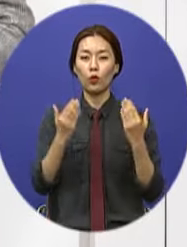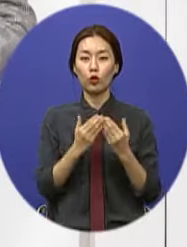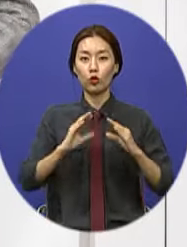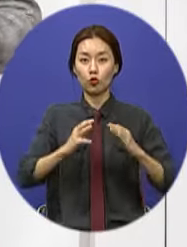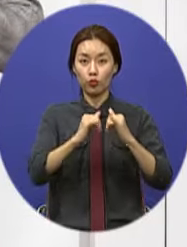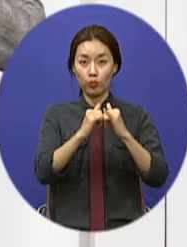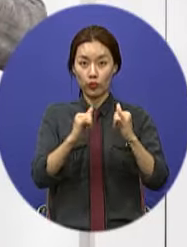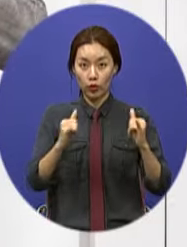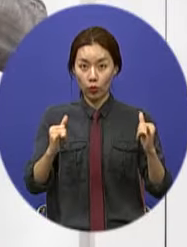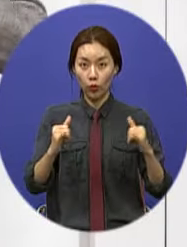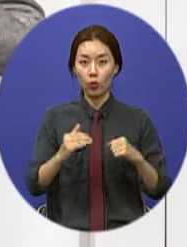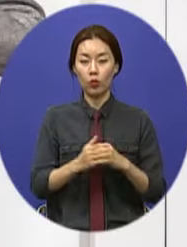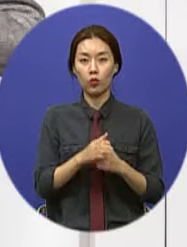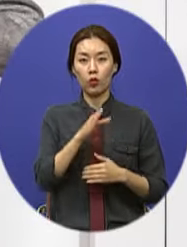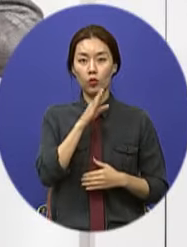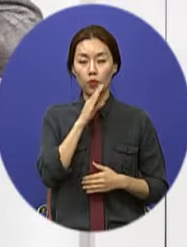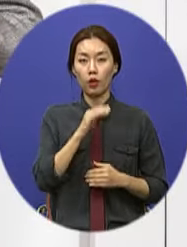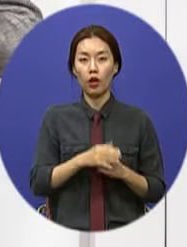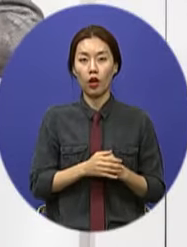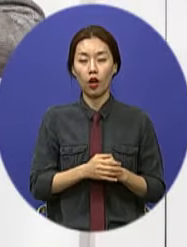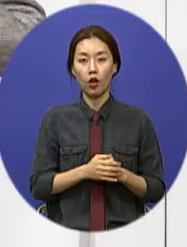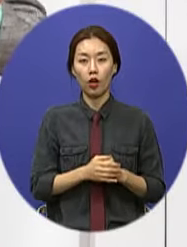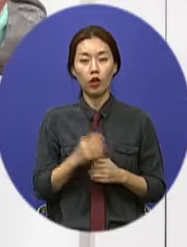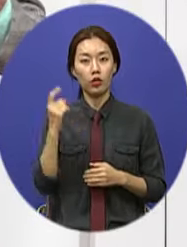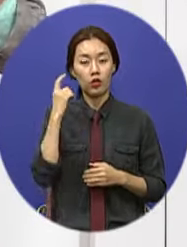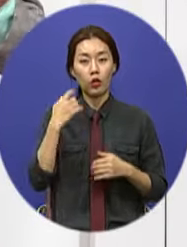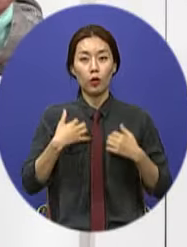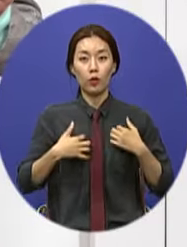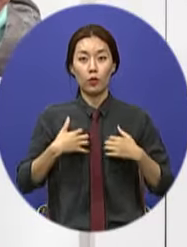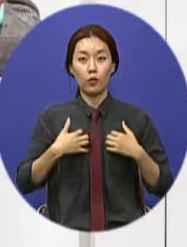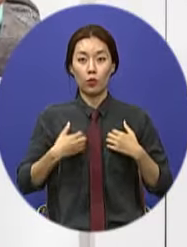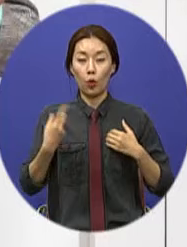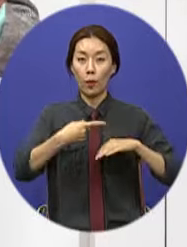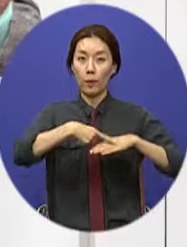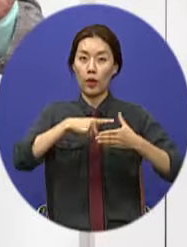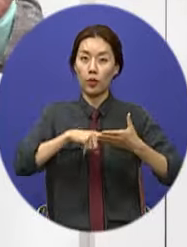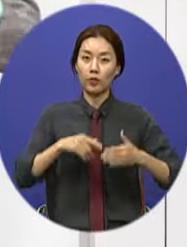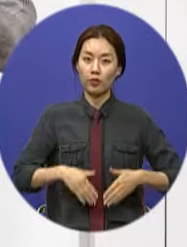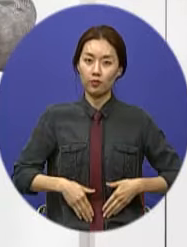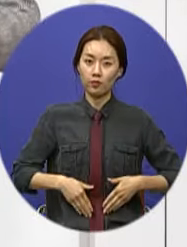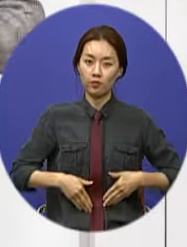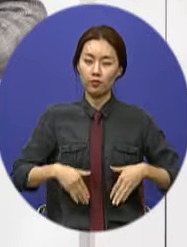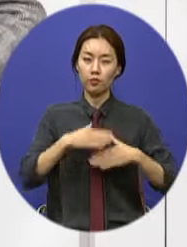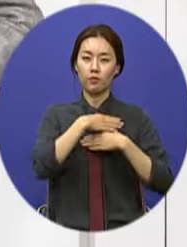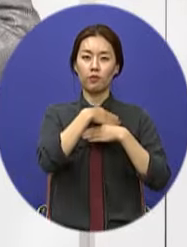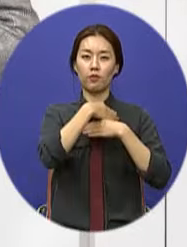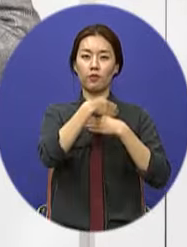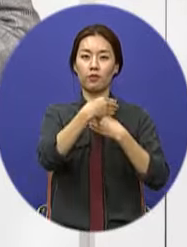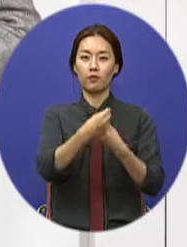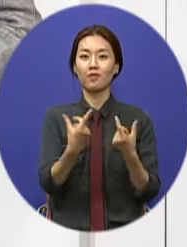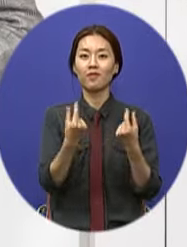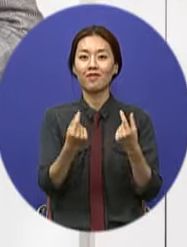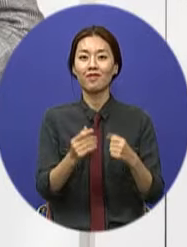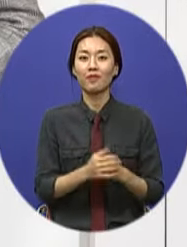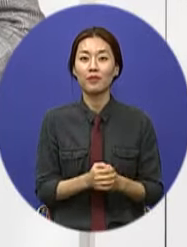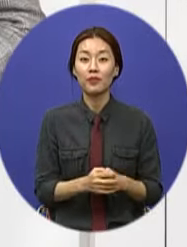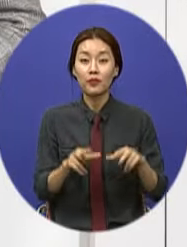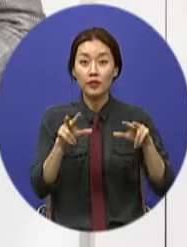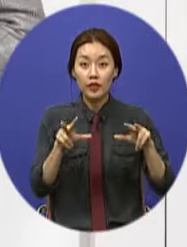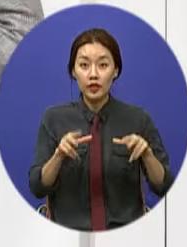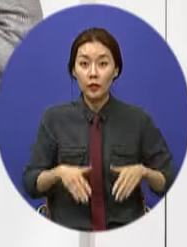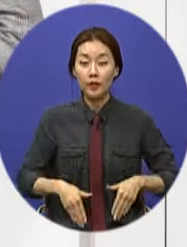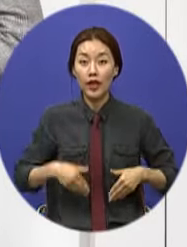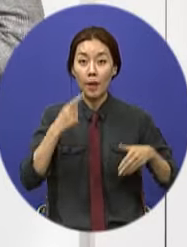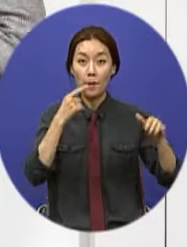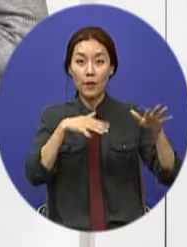국민들도 예. 굉장히 귀가 즐겁고 그렇죠. 또 마음이 굉장히 평화롭게 이렇게 갈 수가 있게 지금 막